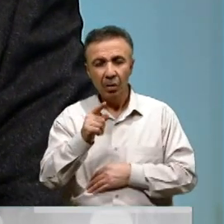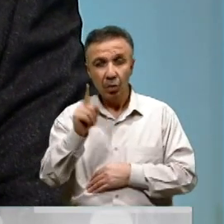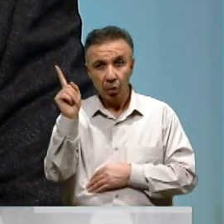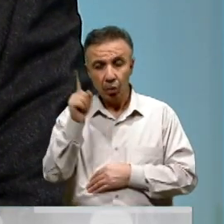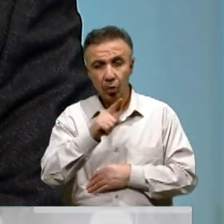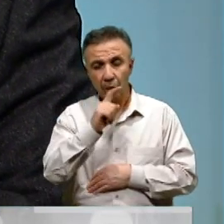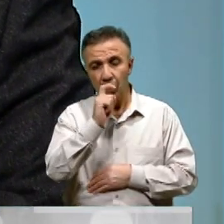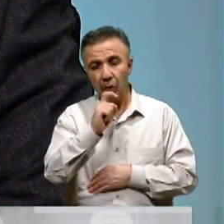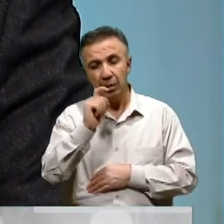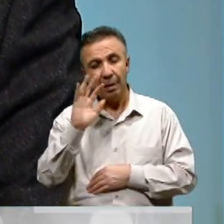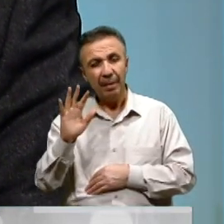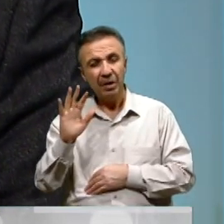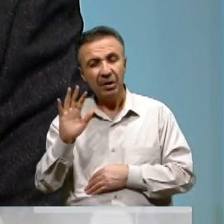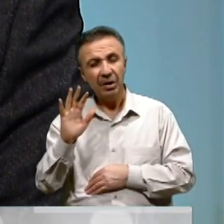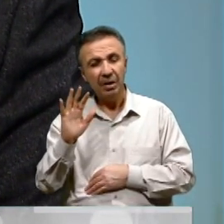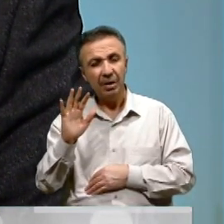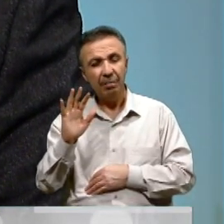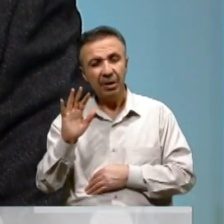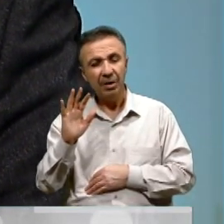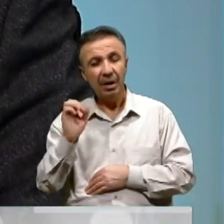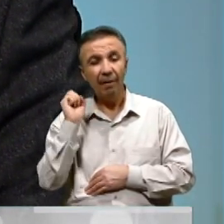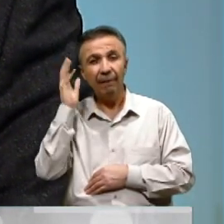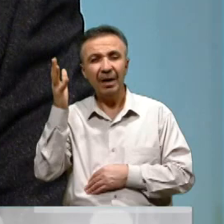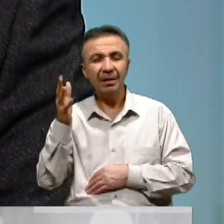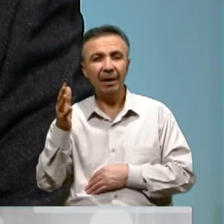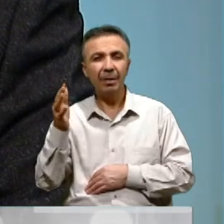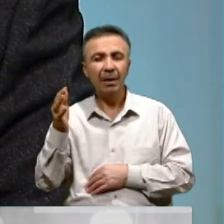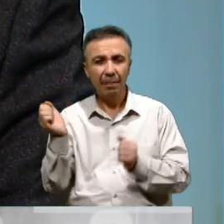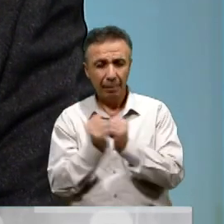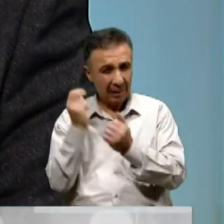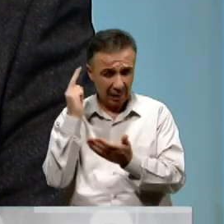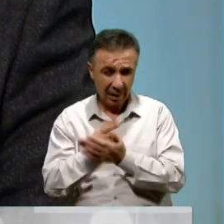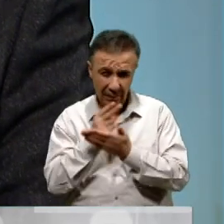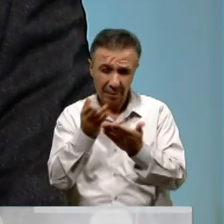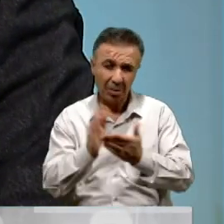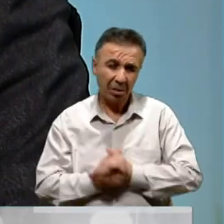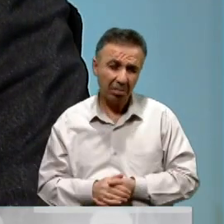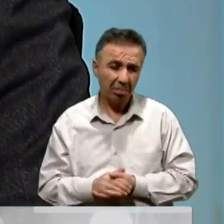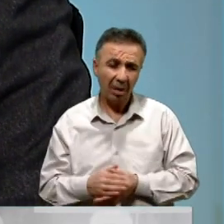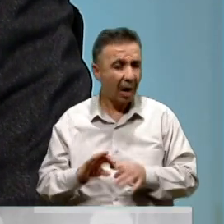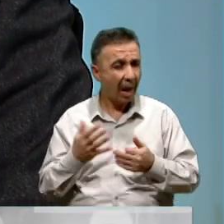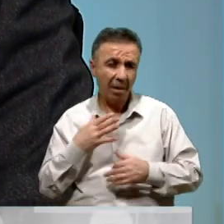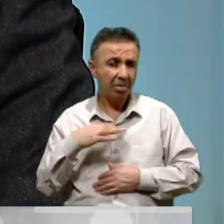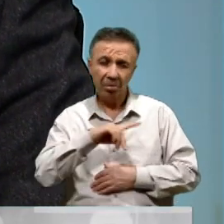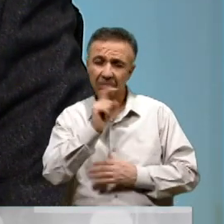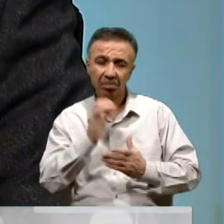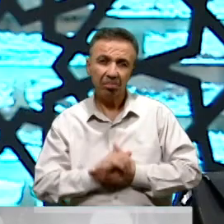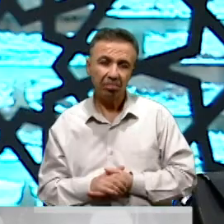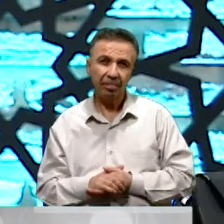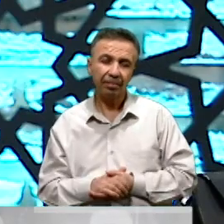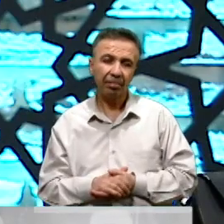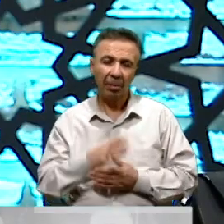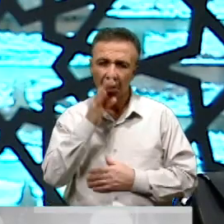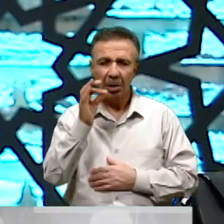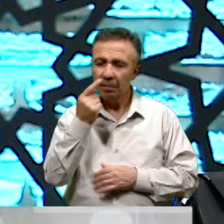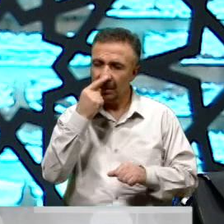%95'in üzerinde bir ittifak söz konusudur. Yani bunun ötesinde daha neyi bekliyoruz, daha neyi arıyoruz, daha yani kimin bu,